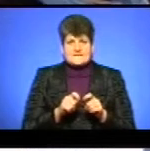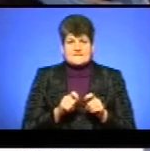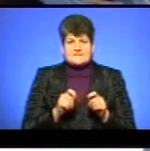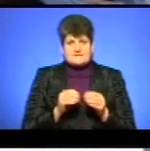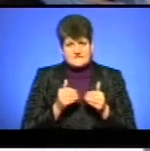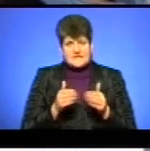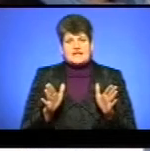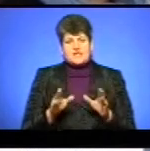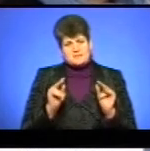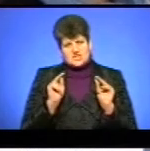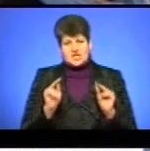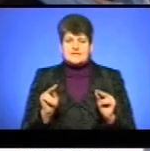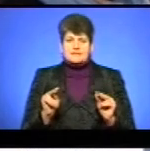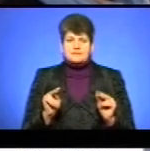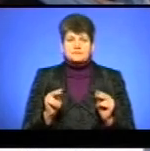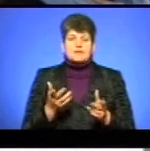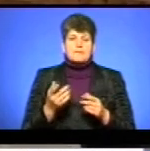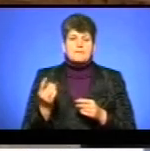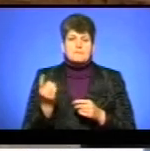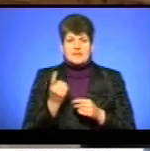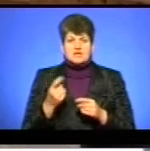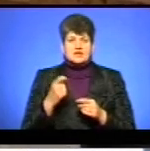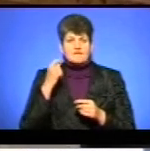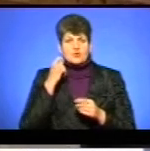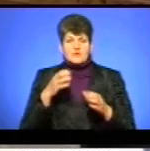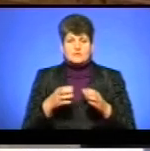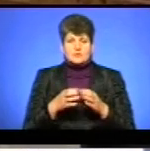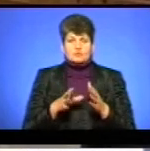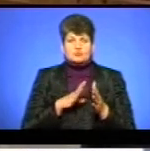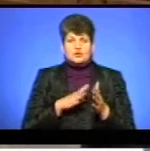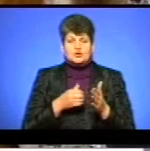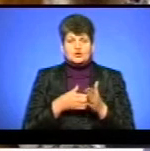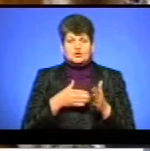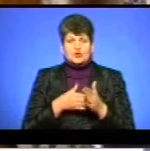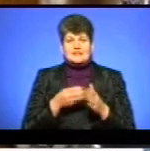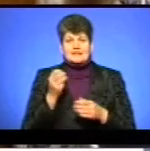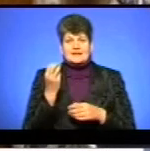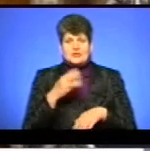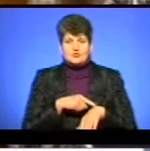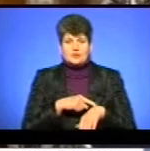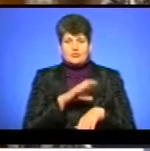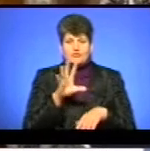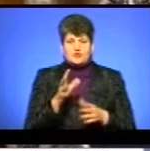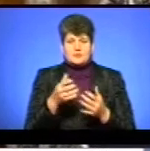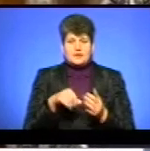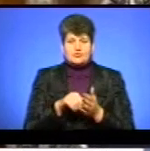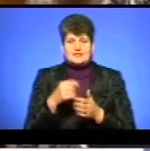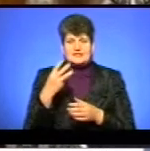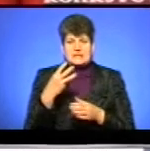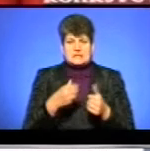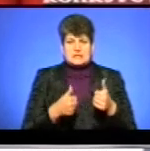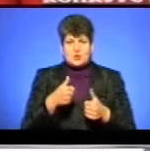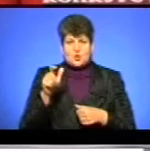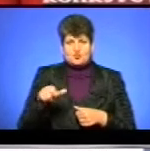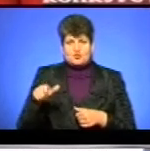чесними. Прослуховування вокалістів першої вікової категорії тривали до 13-ї години. Всього у них взяли участь 30